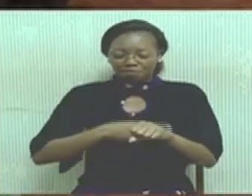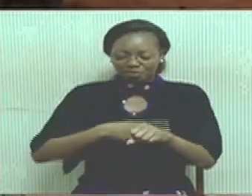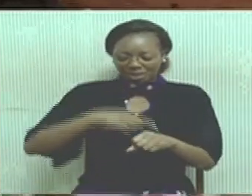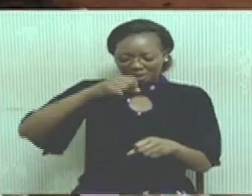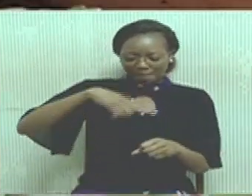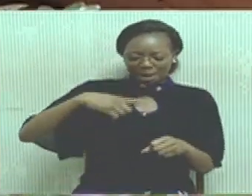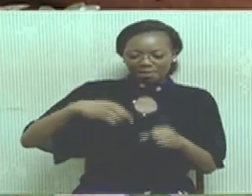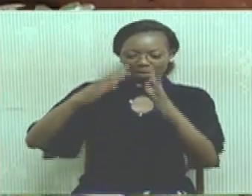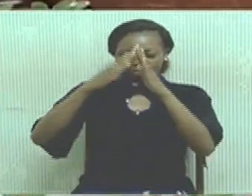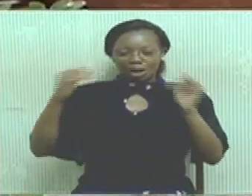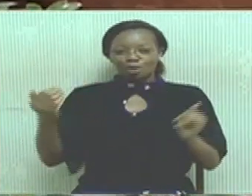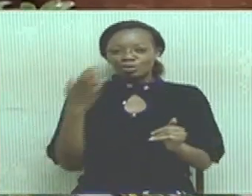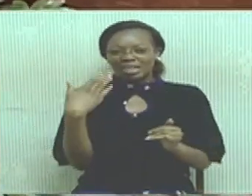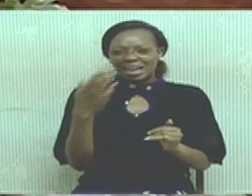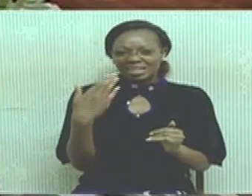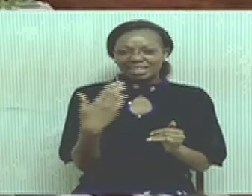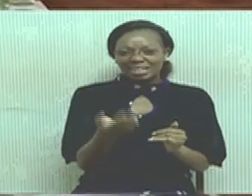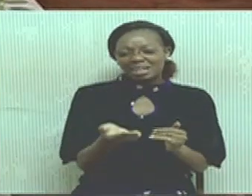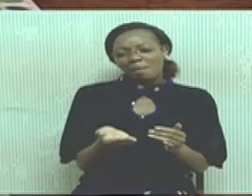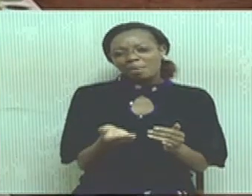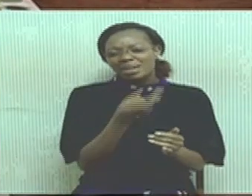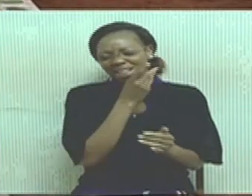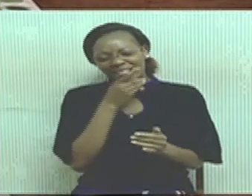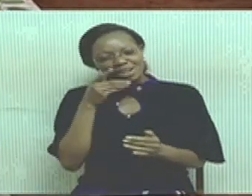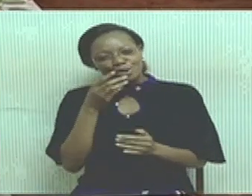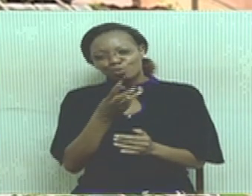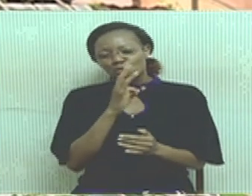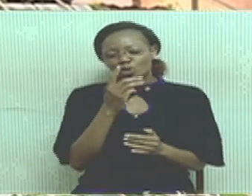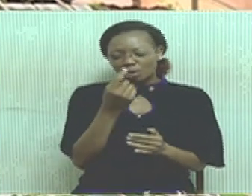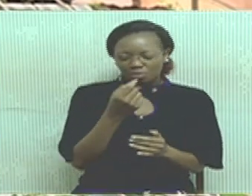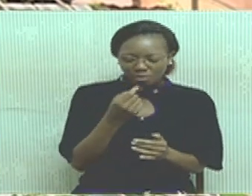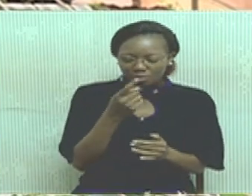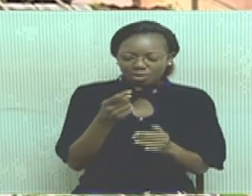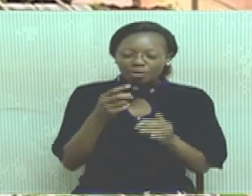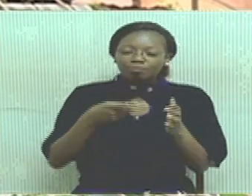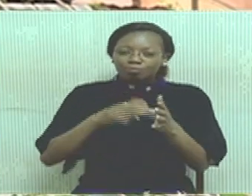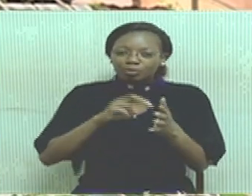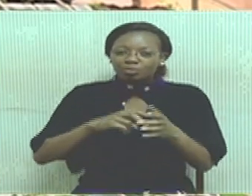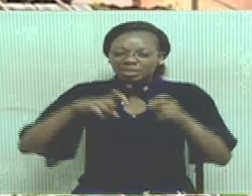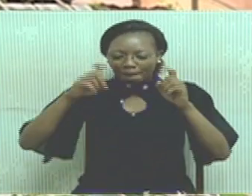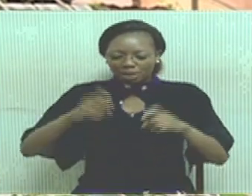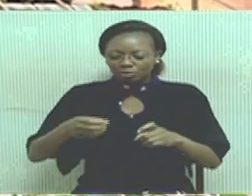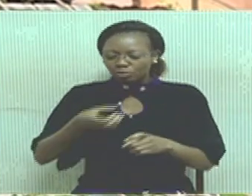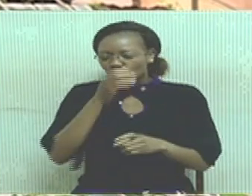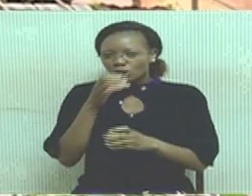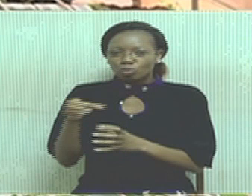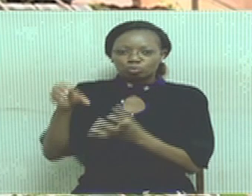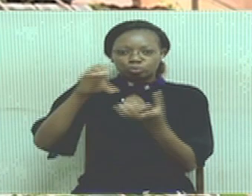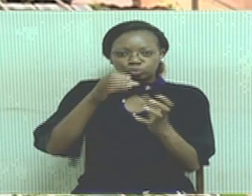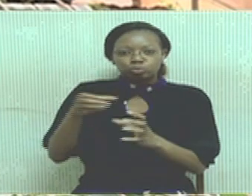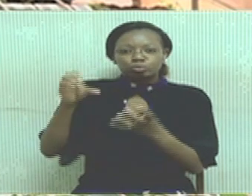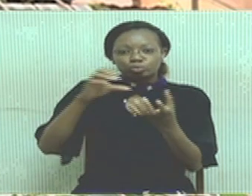mvua ni haba, itabidi unyunyize maji kila wiki. So ukuzaji wa strawberries katika nchi yetu,